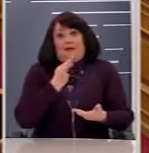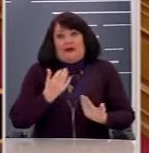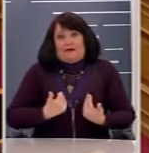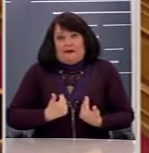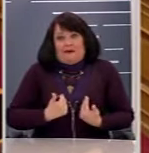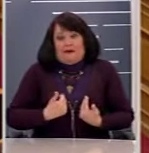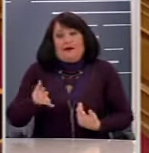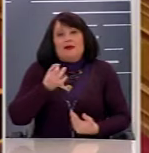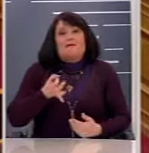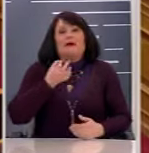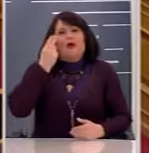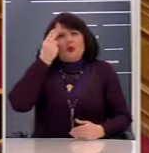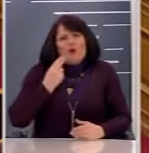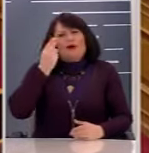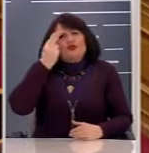να αναφερθούν στο όνομά μου